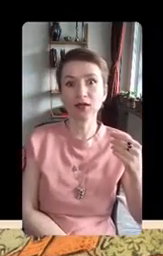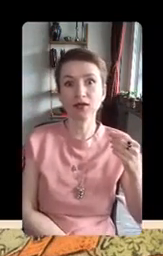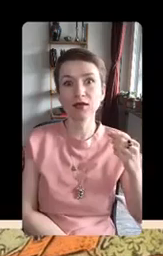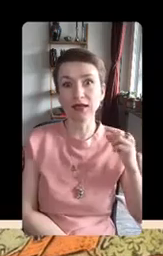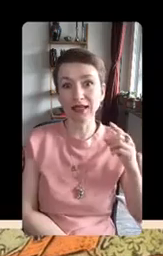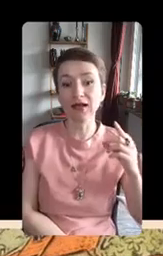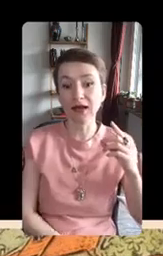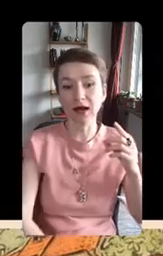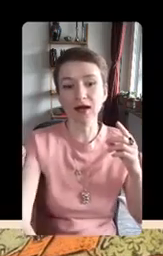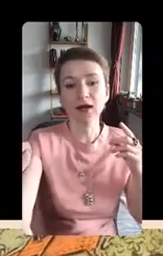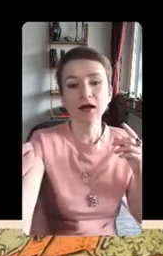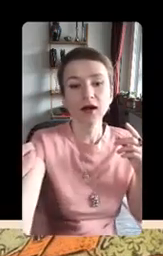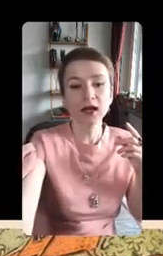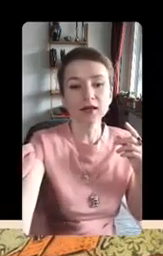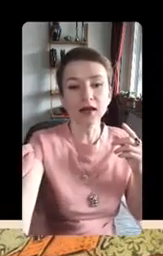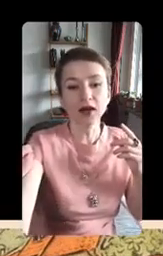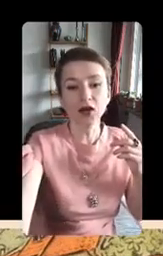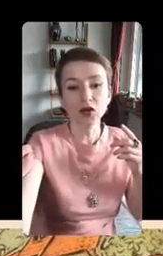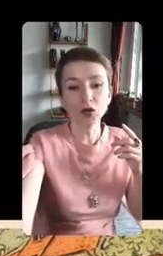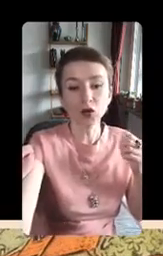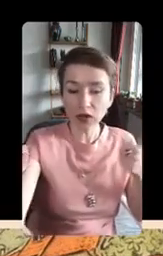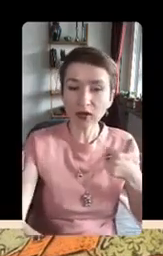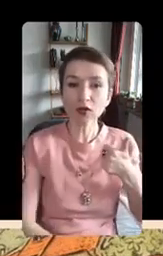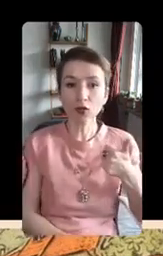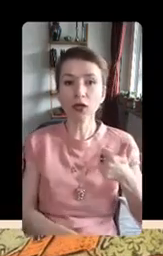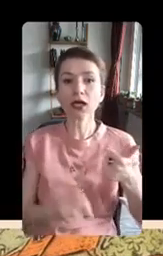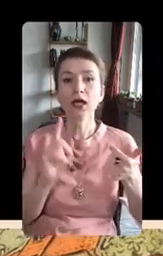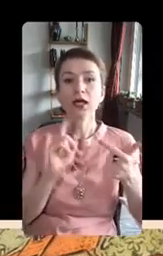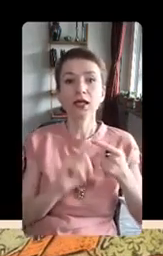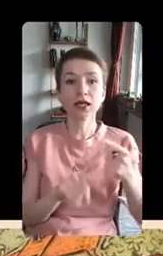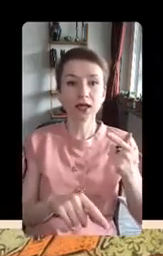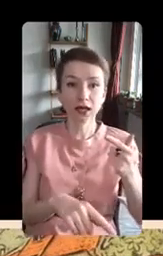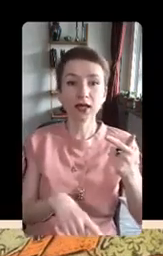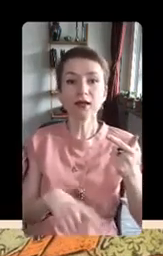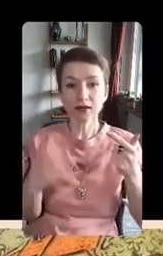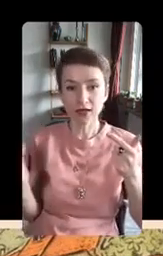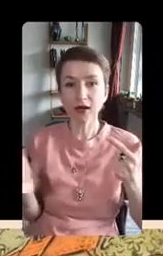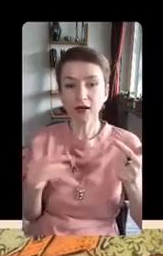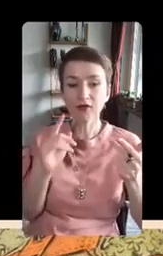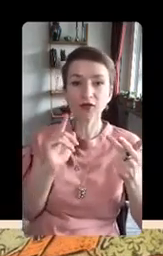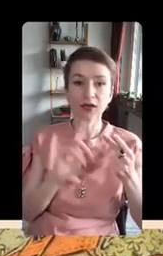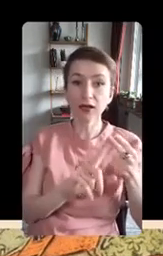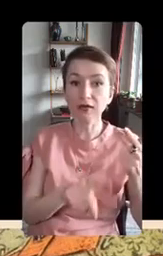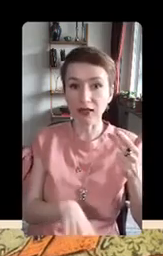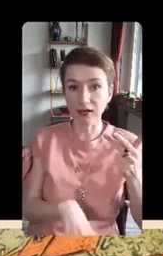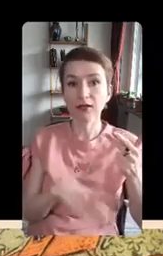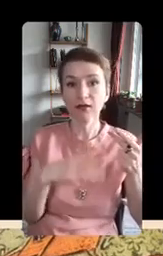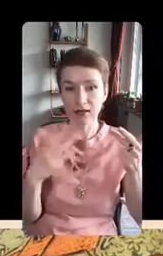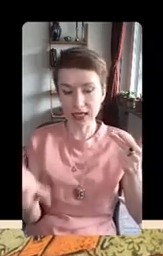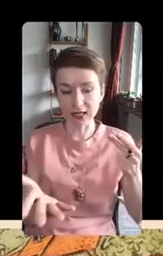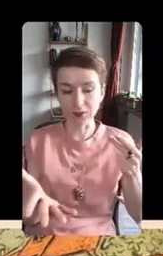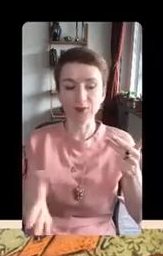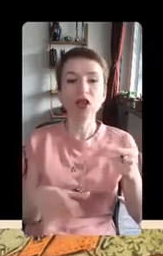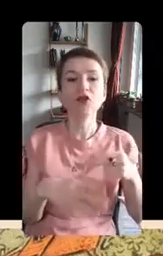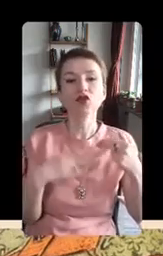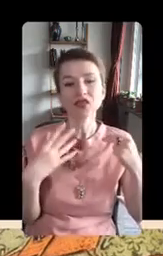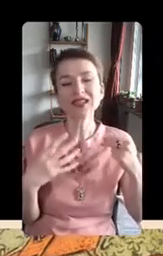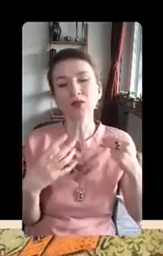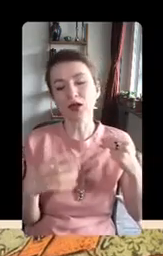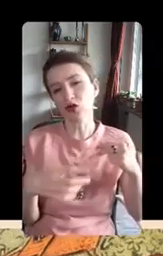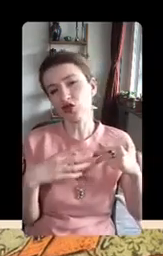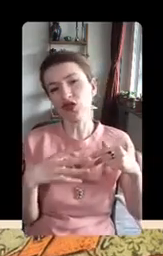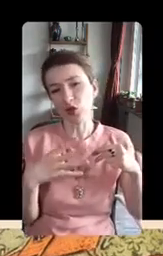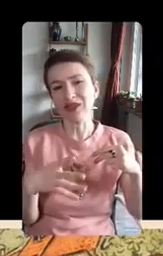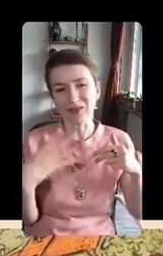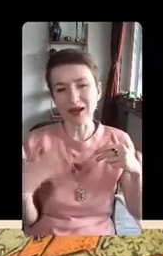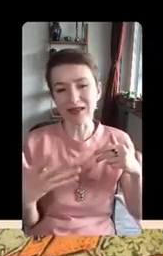принцип 3К. Это Küche, кухня, Kirche, церковь, Kindern, дети. Вот в